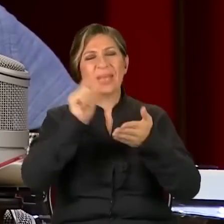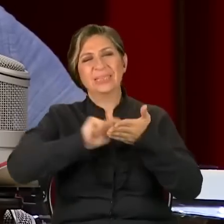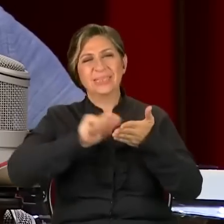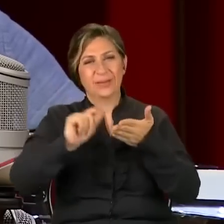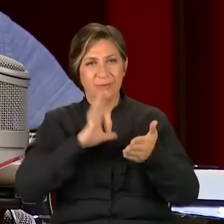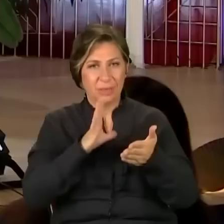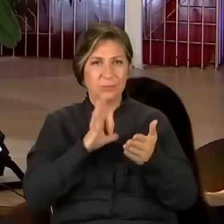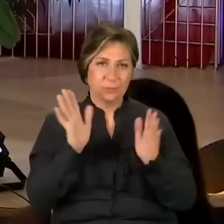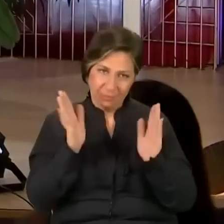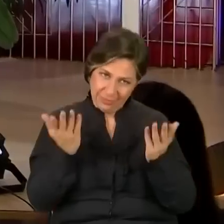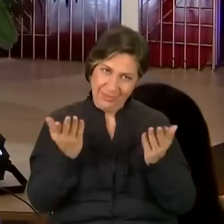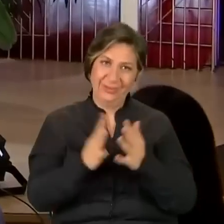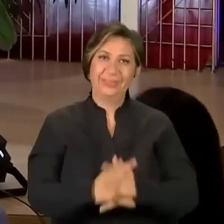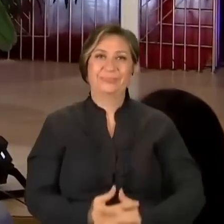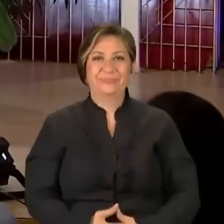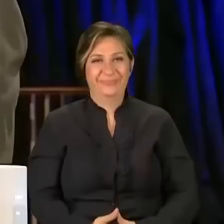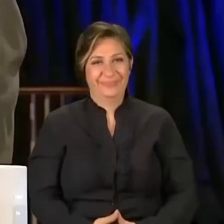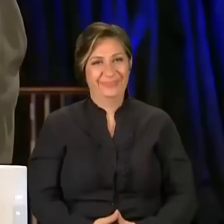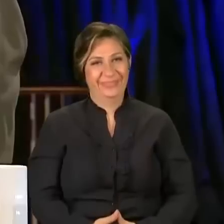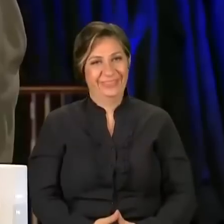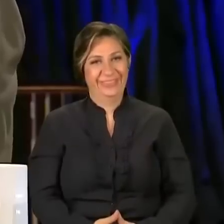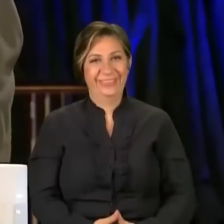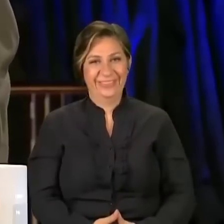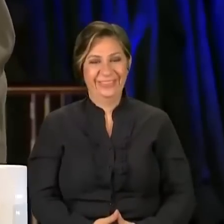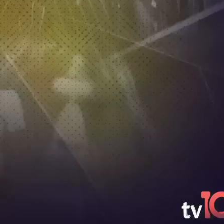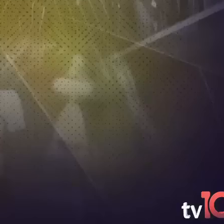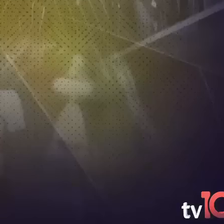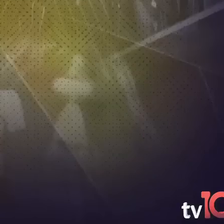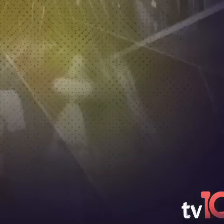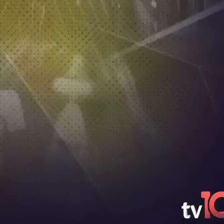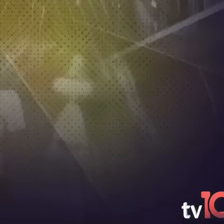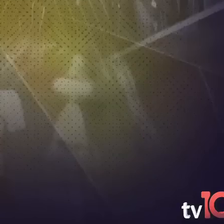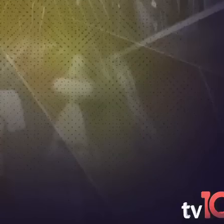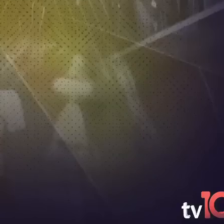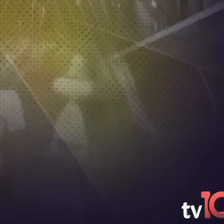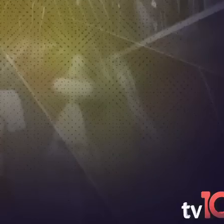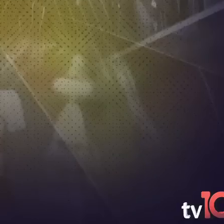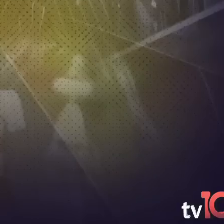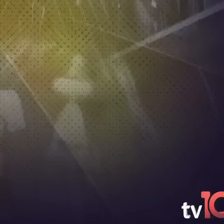var. Evet, okay, bir yazarı var tabii.